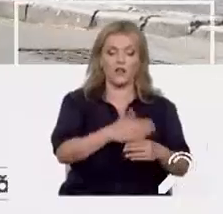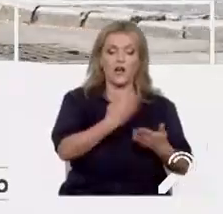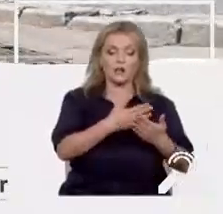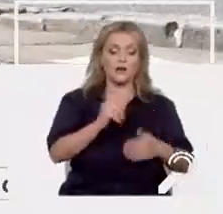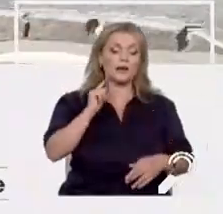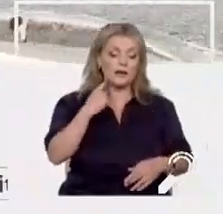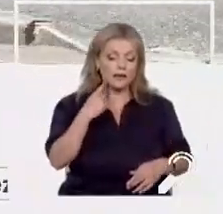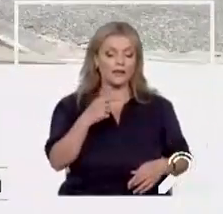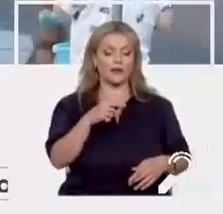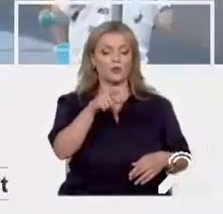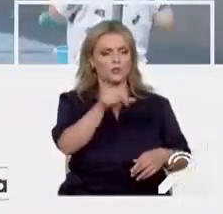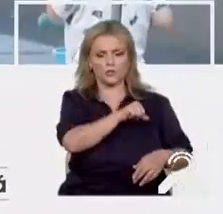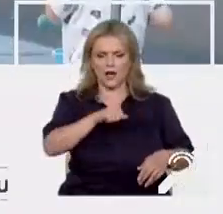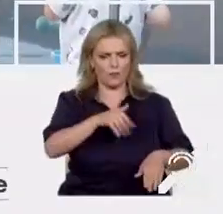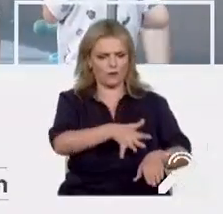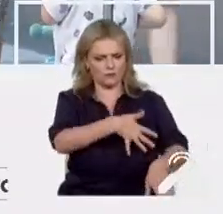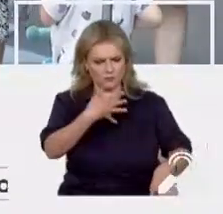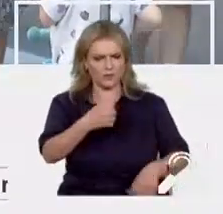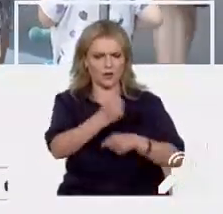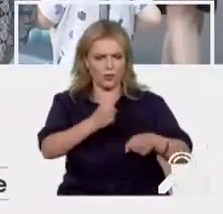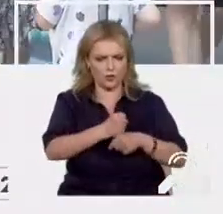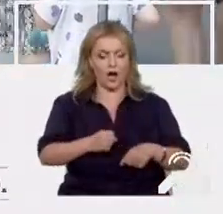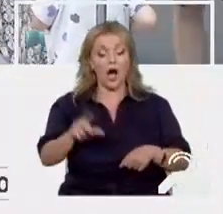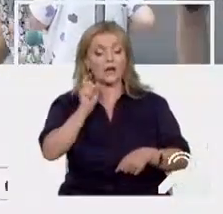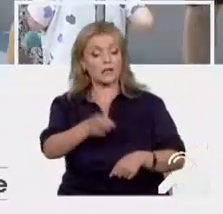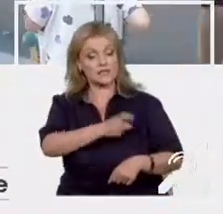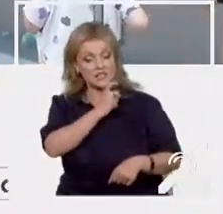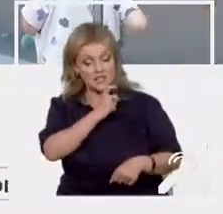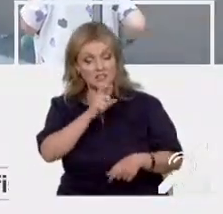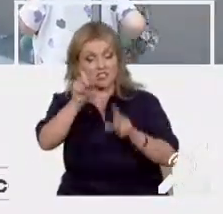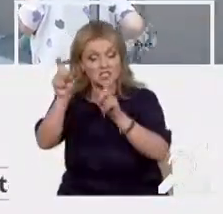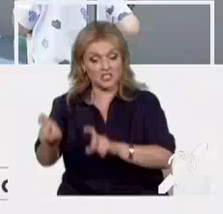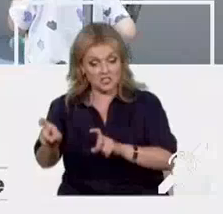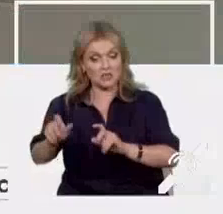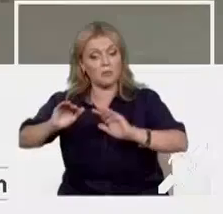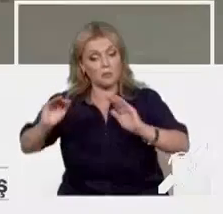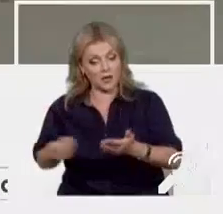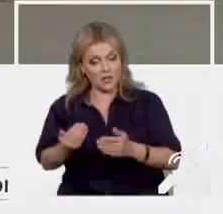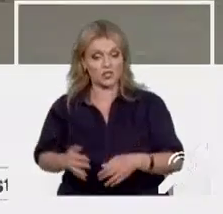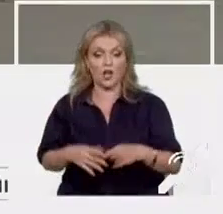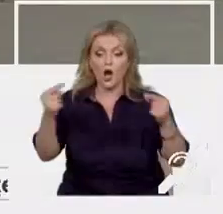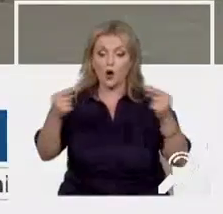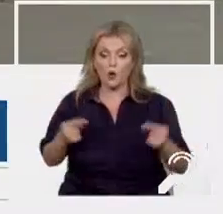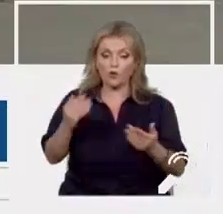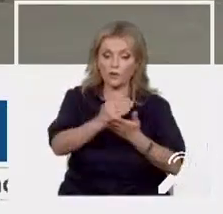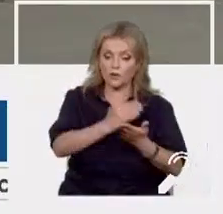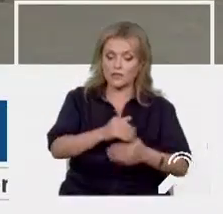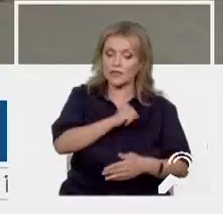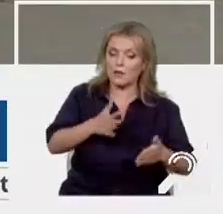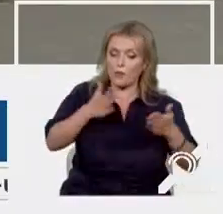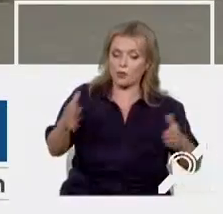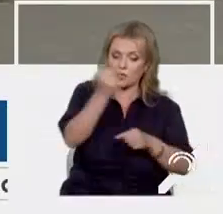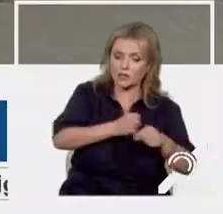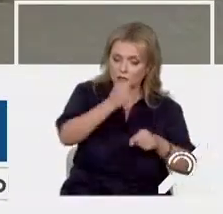cele mai lungi săptămâni de lucru, în țările nordice salariații stau la serviciu mai puțin. Conform statisticilor, cel mai mult